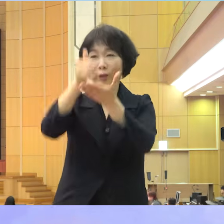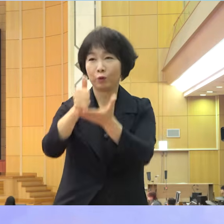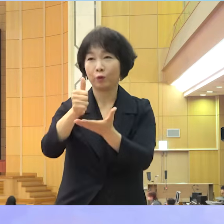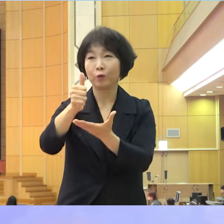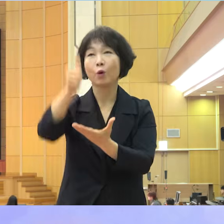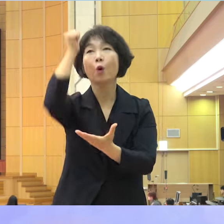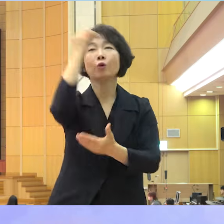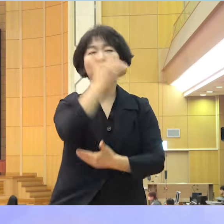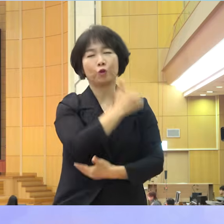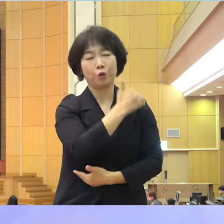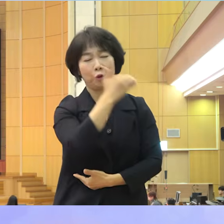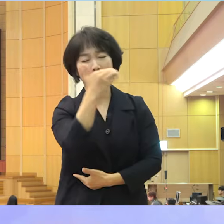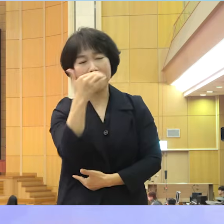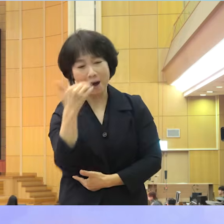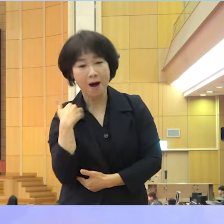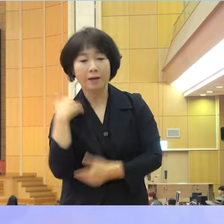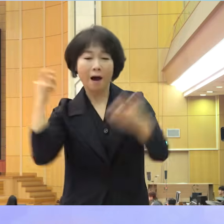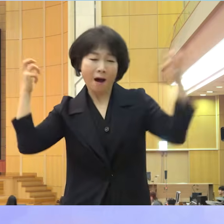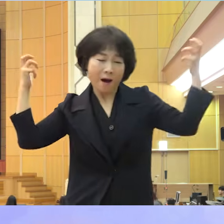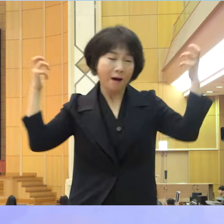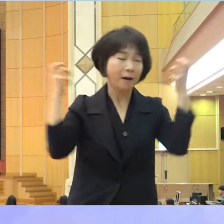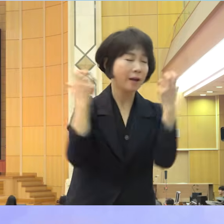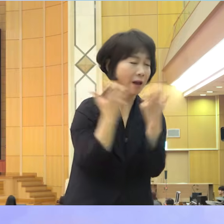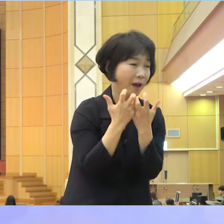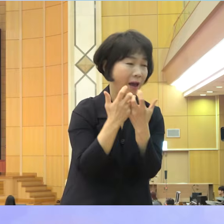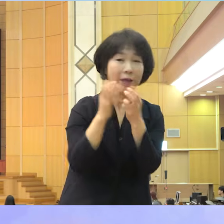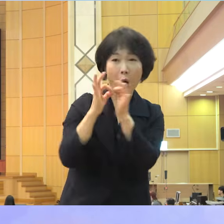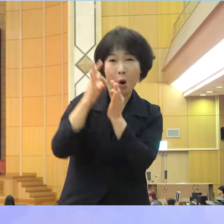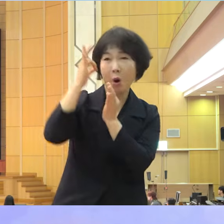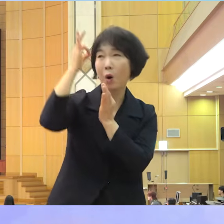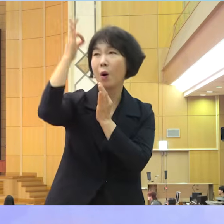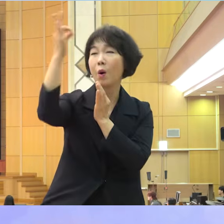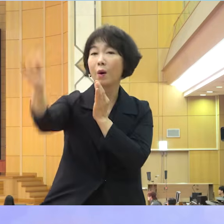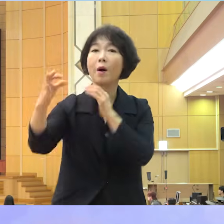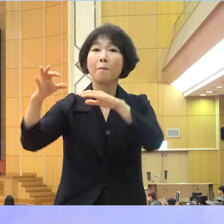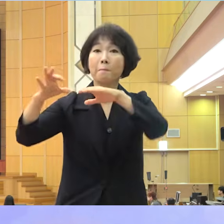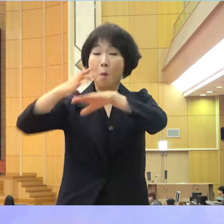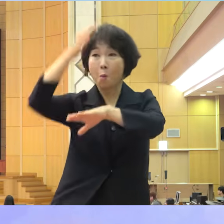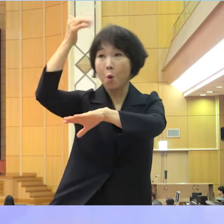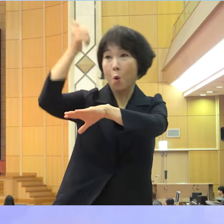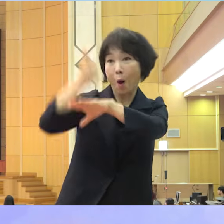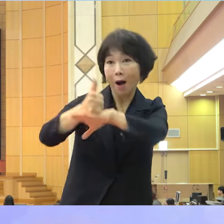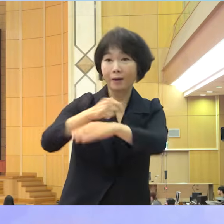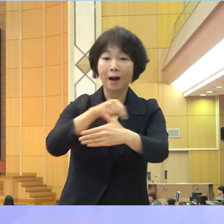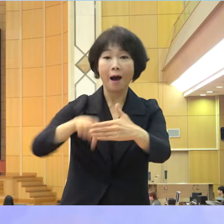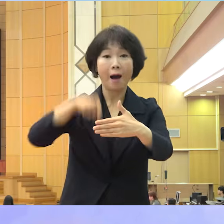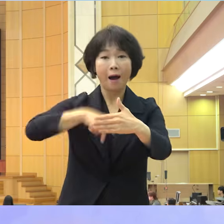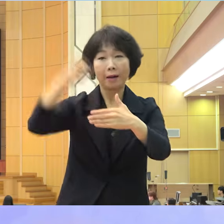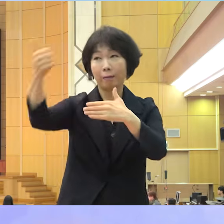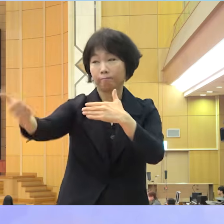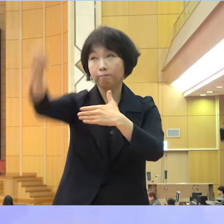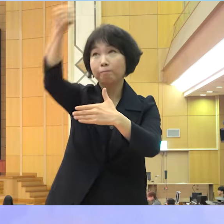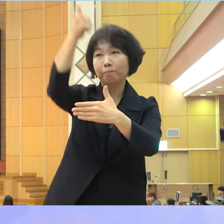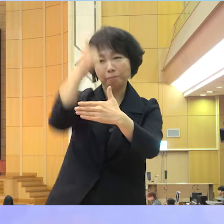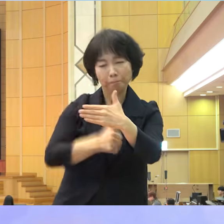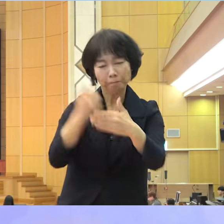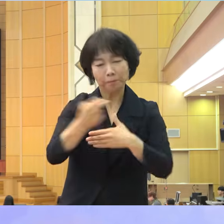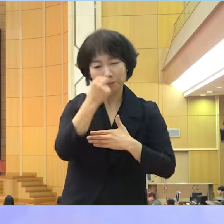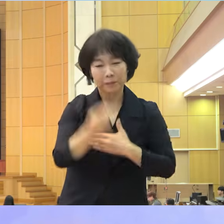예수로 충만하네. 영원한 왕 내